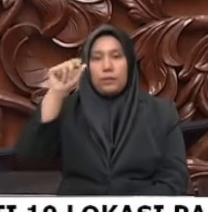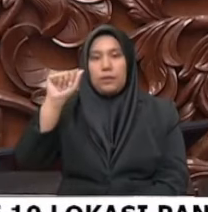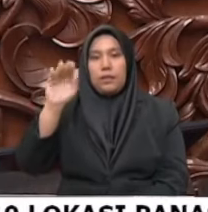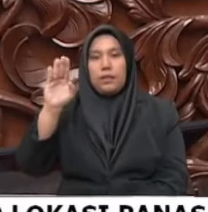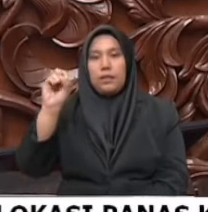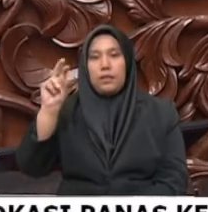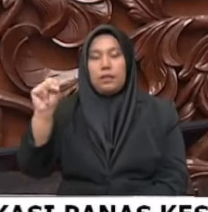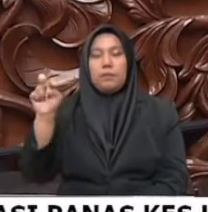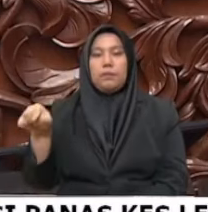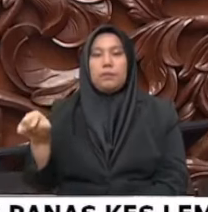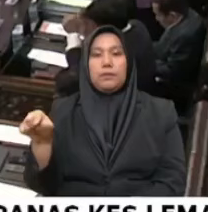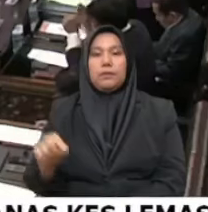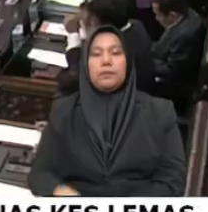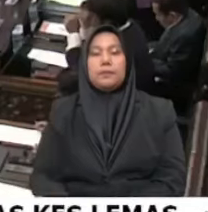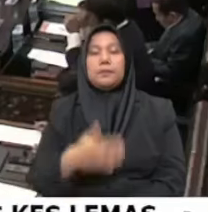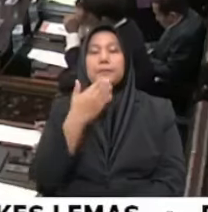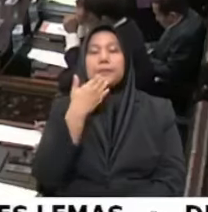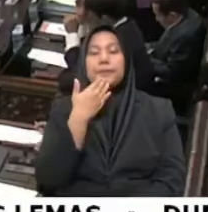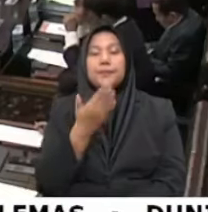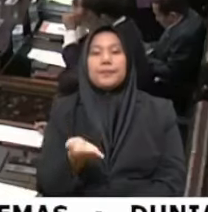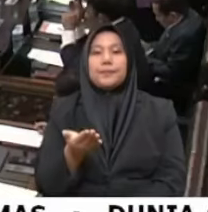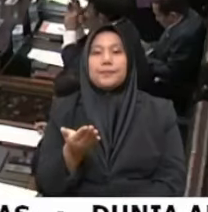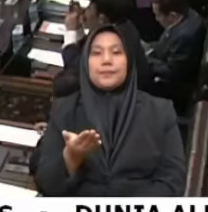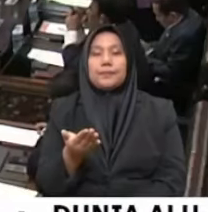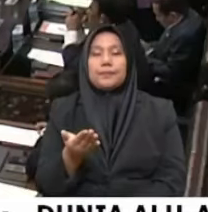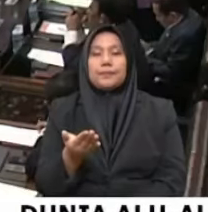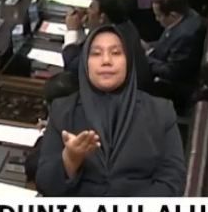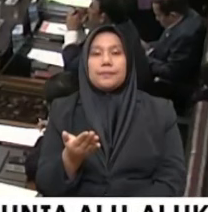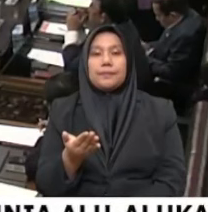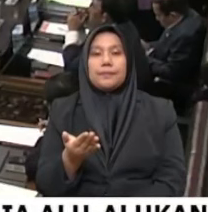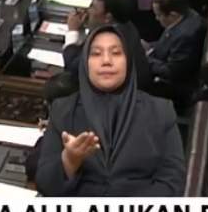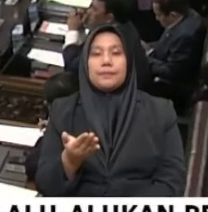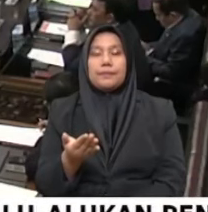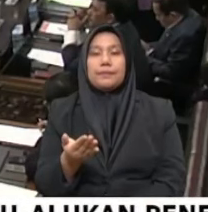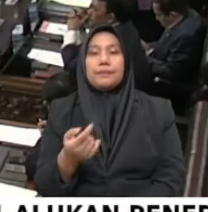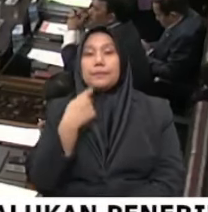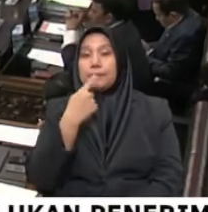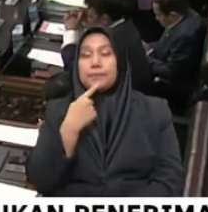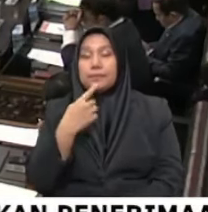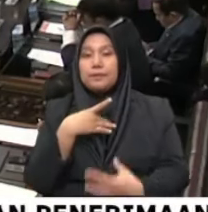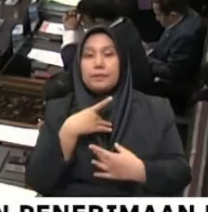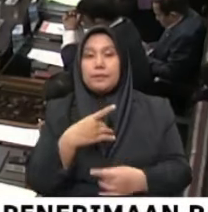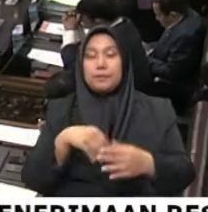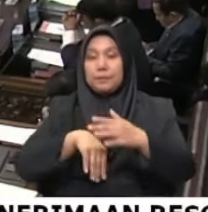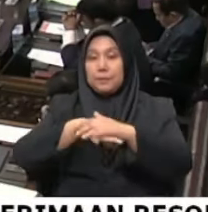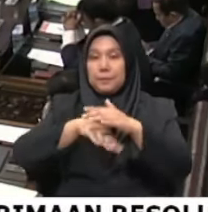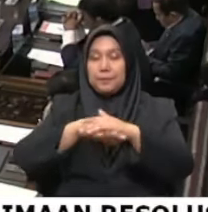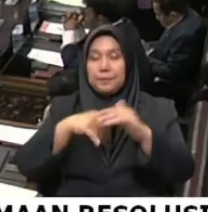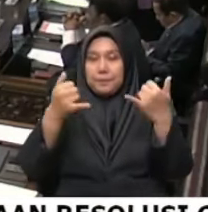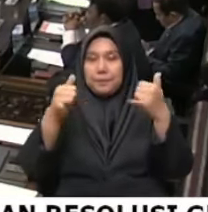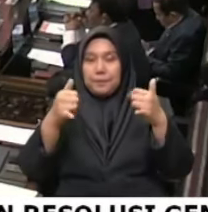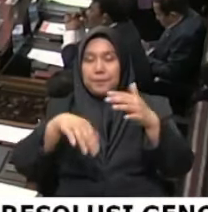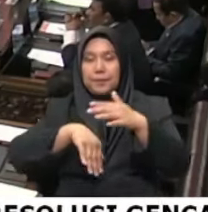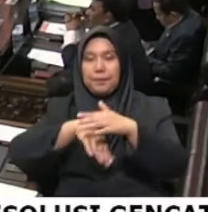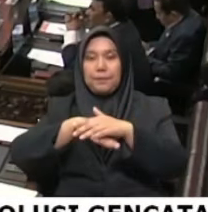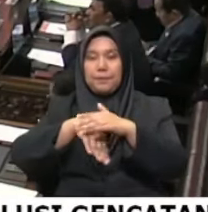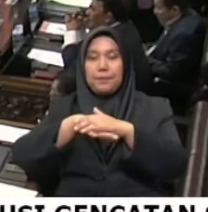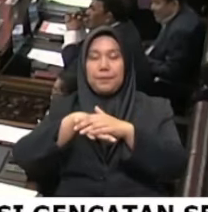Ya, terima kasih Dato' Yang Dipertua. Bagi mereka yang suka main bola lah. Bermain bola